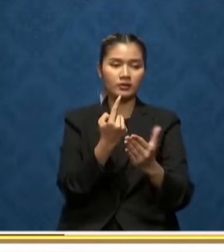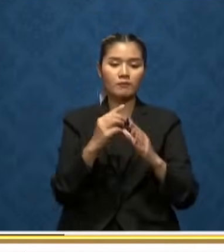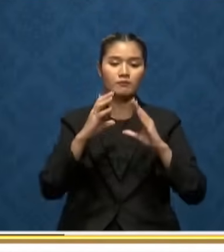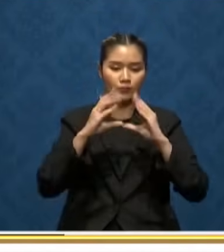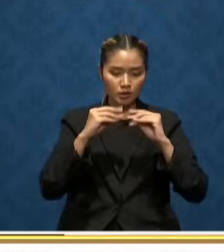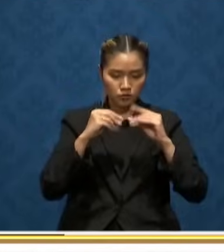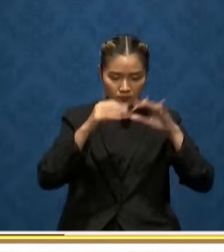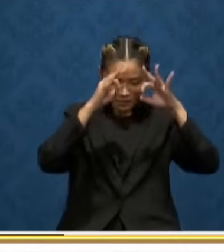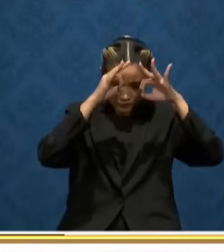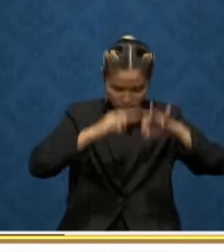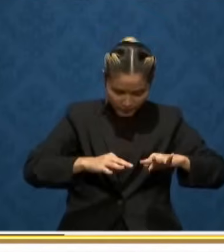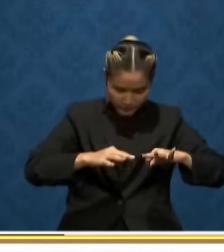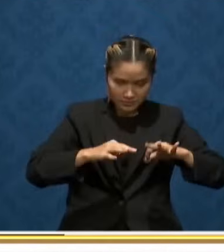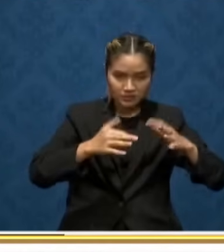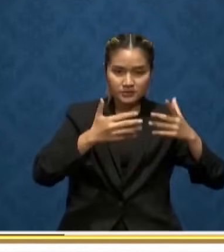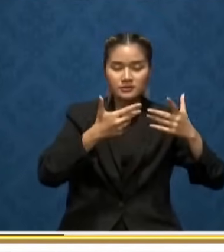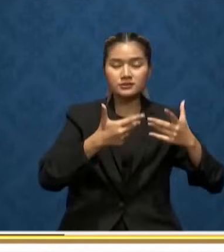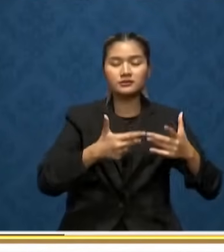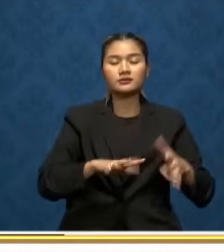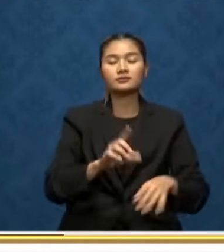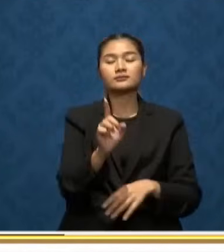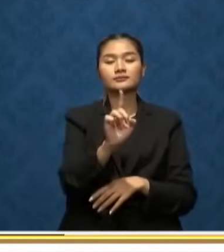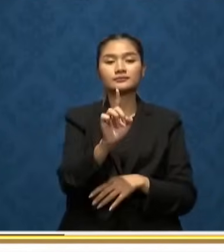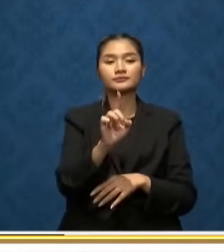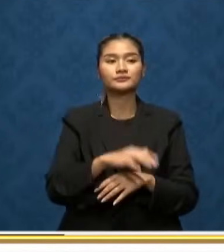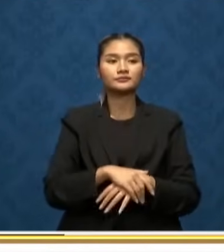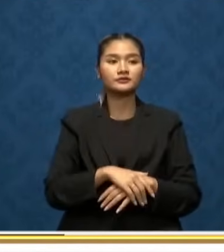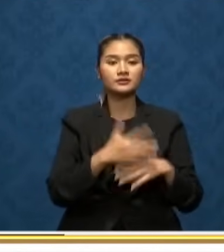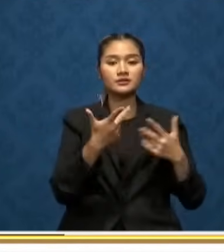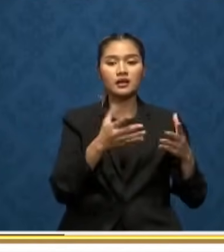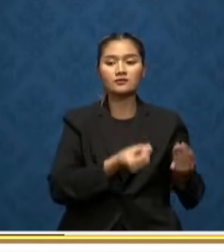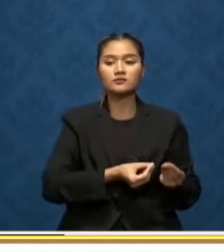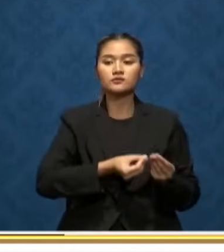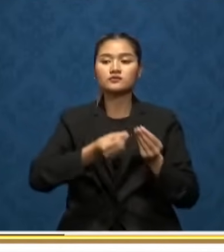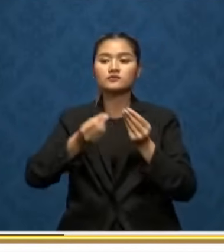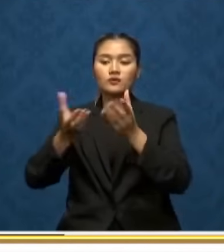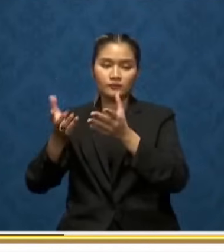อนุมัติจากบอร์ดของสสสที่จะส่งผู้แทนมา